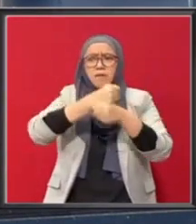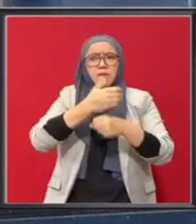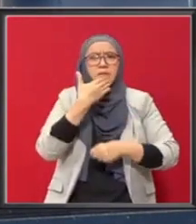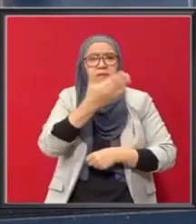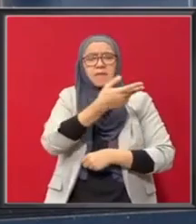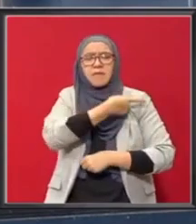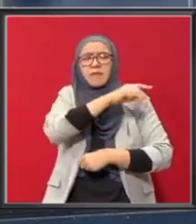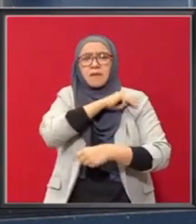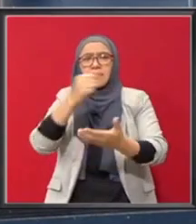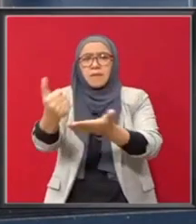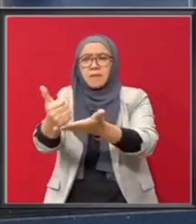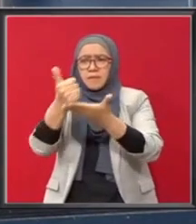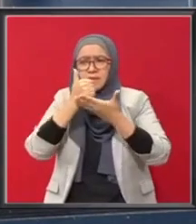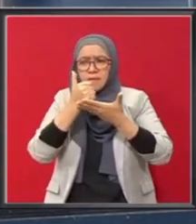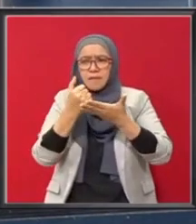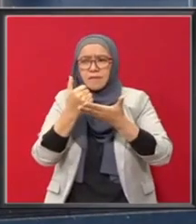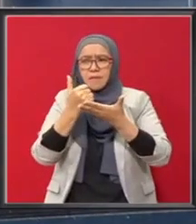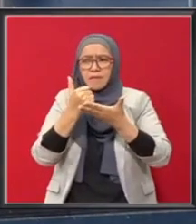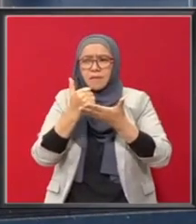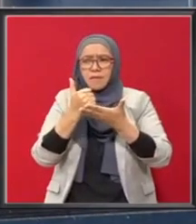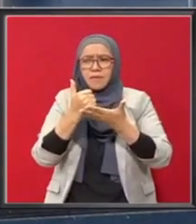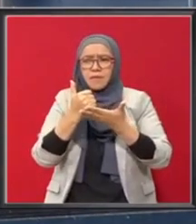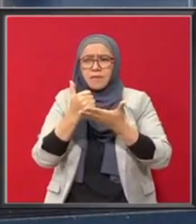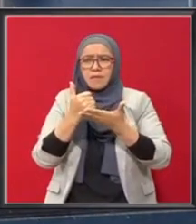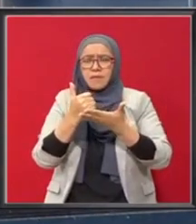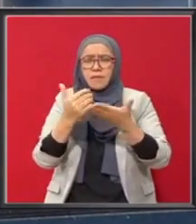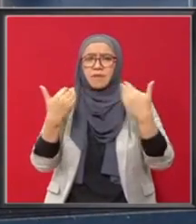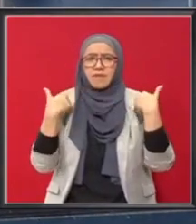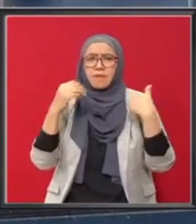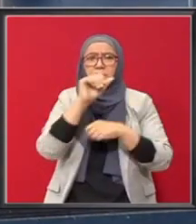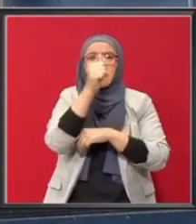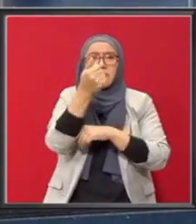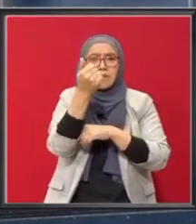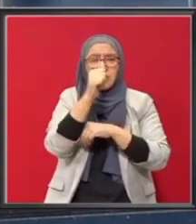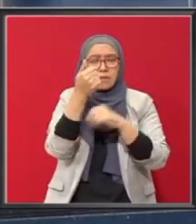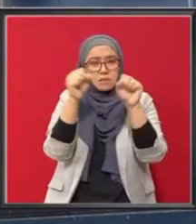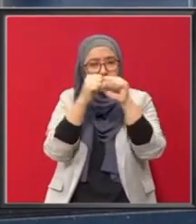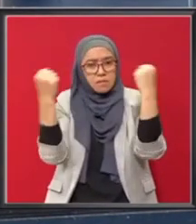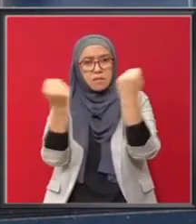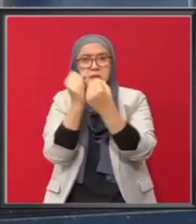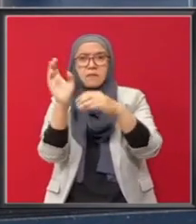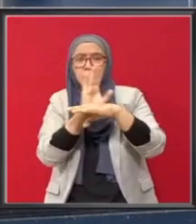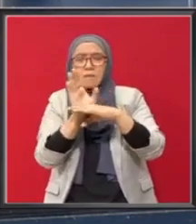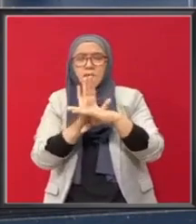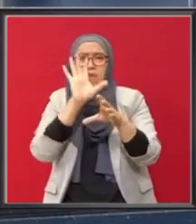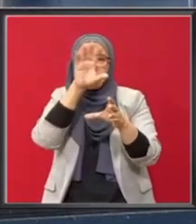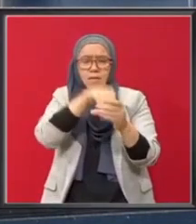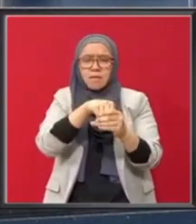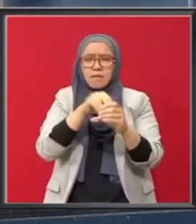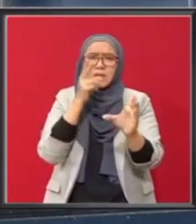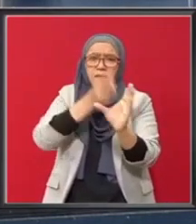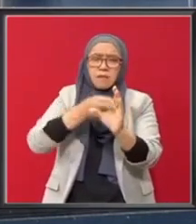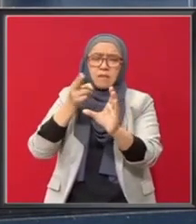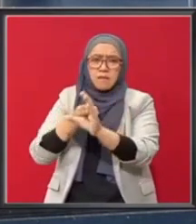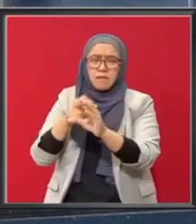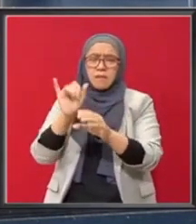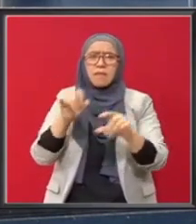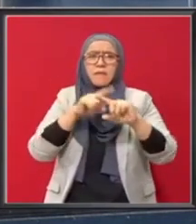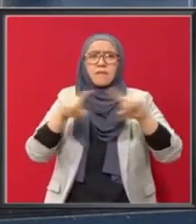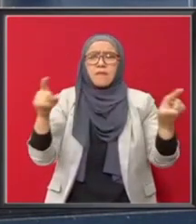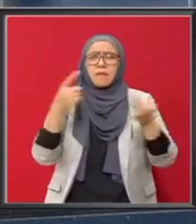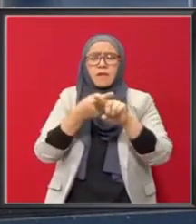kementerian Translate menolong kita ada 10 ah kampung di kampung yang telah mengambil bahagian tetapi daripada